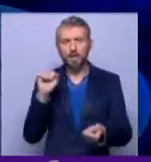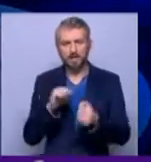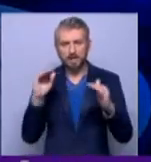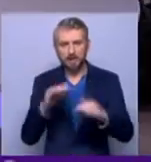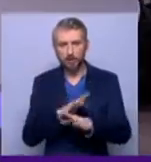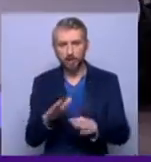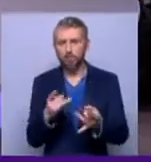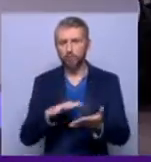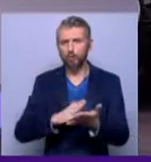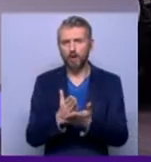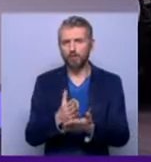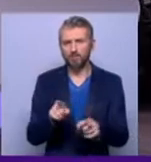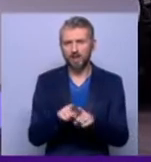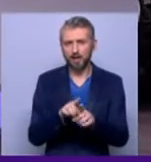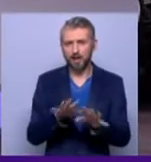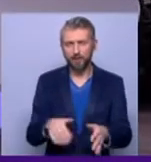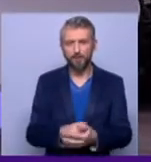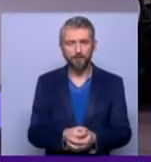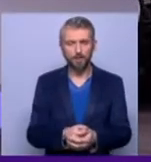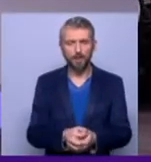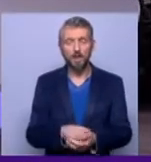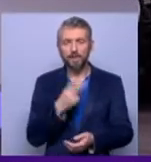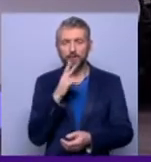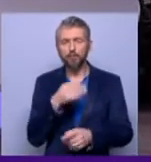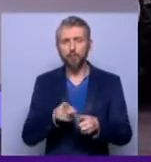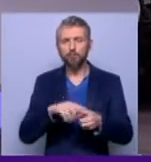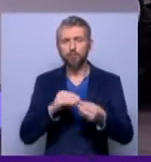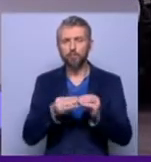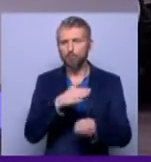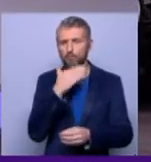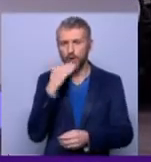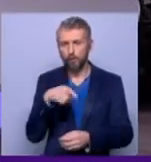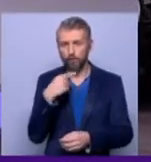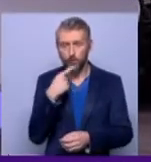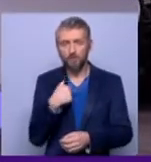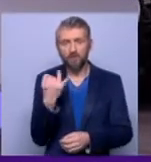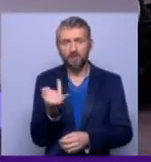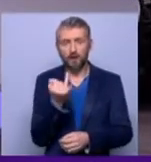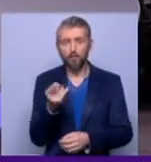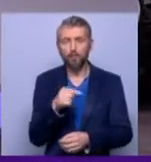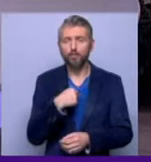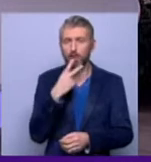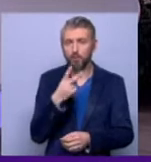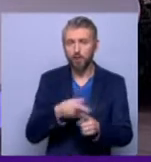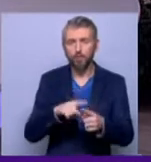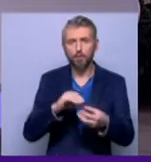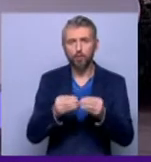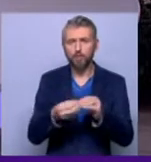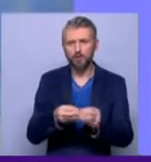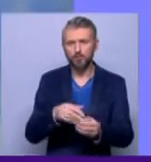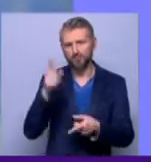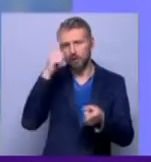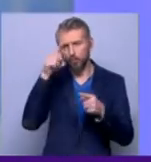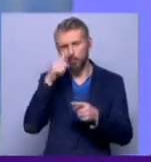якість якась не така. Чи дивіться, такого неможливо? Дивіться, про цю проблему багато говорять. Я не трохи цікавився. З того, що я бачу, ця проблема достатньо надумана,